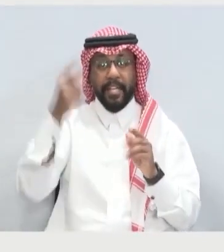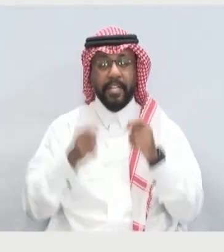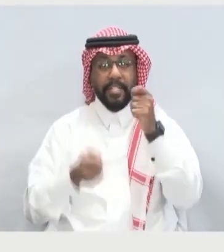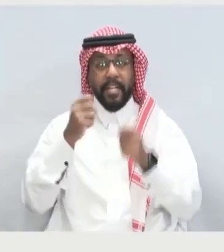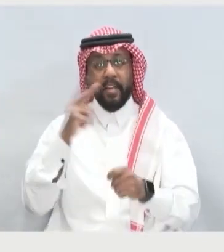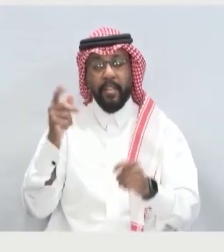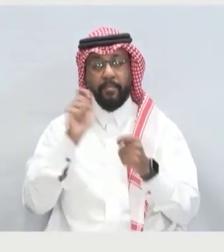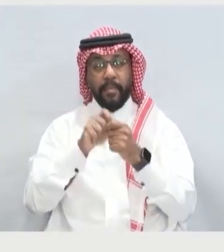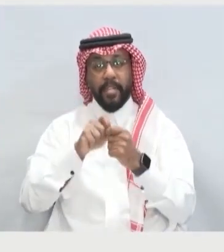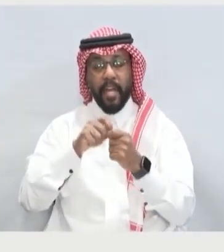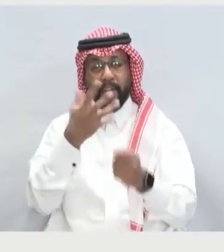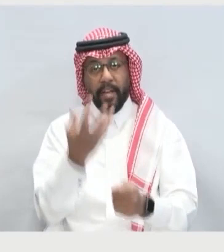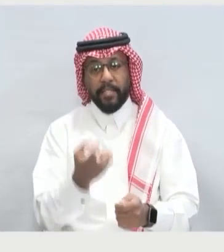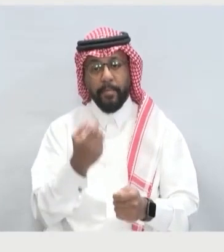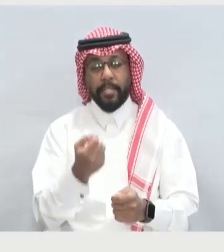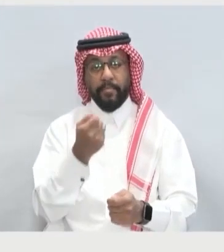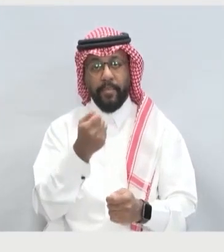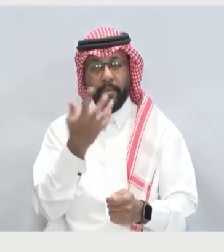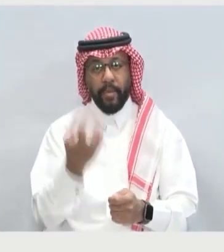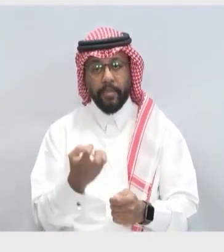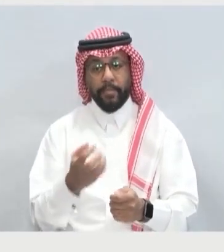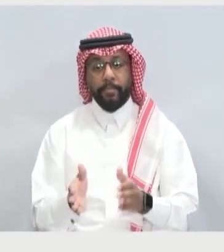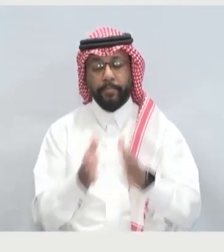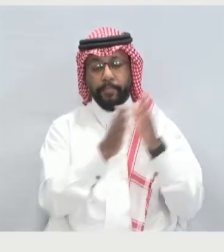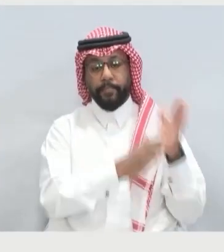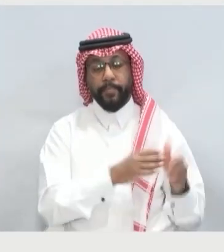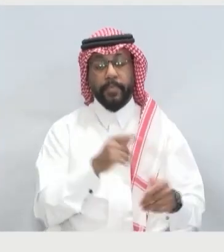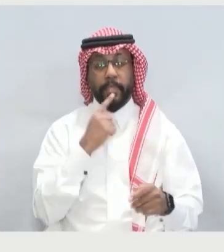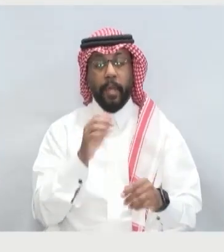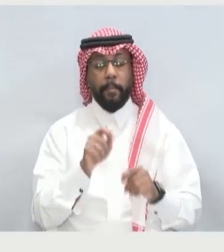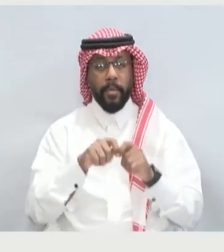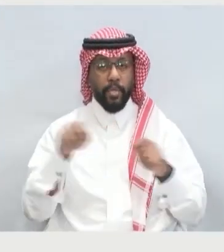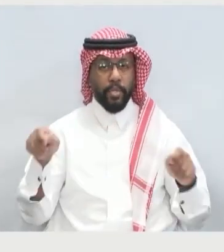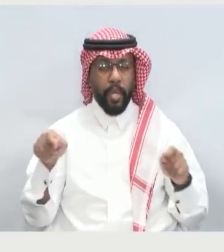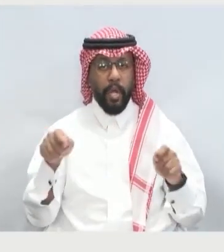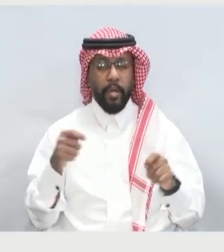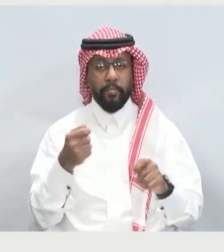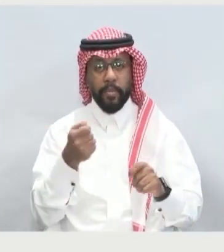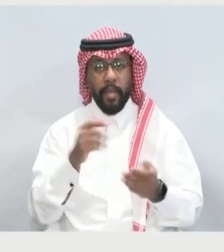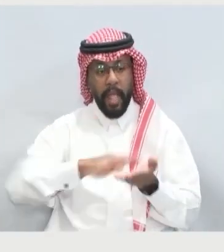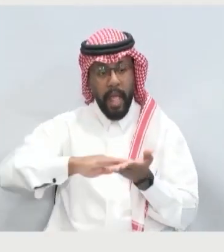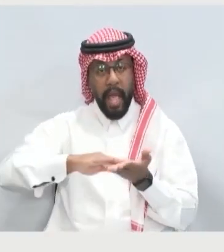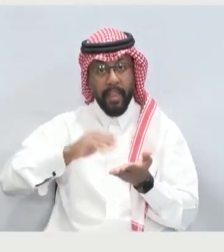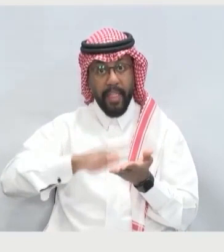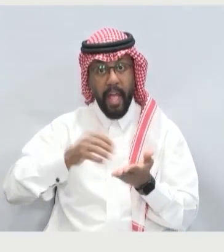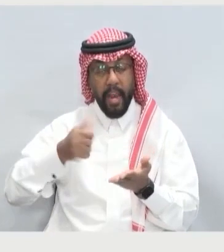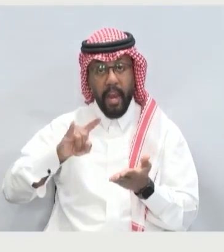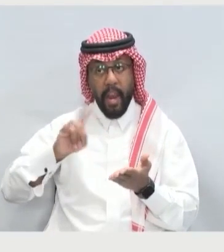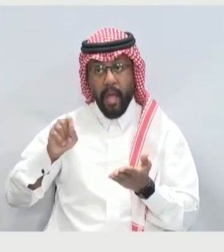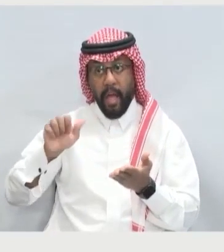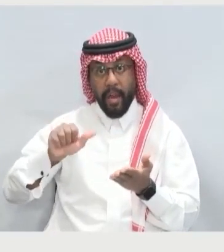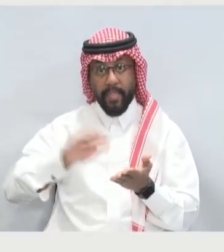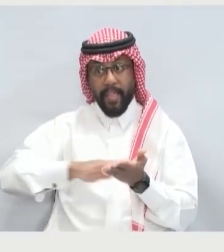والمصانع مع ذلك كما ذكرنا قد تزداد قيمه الارض ويمكن المحاسبين في هذه الحاله رفع قيمتها في دفاتر الشركه بعد